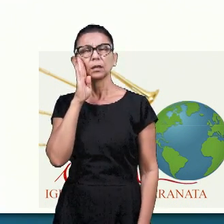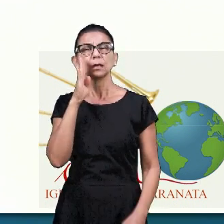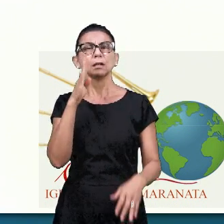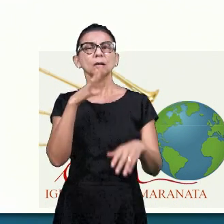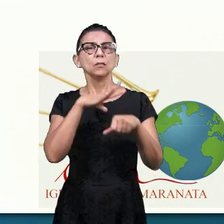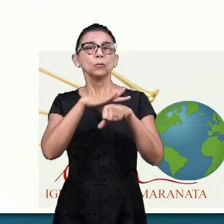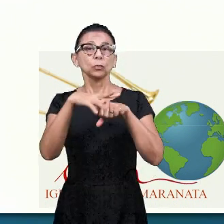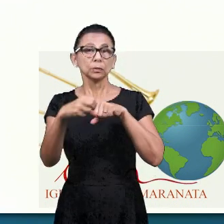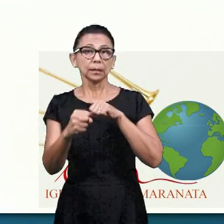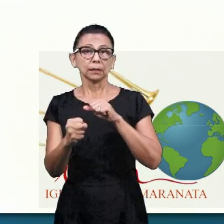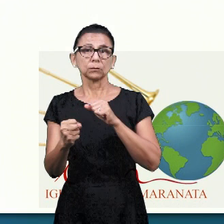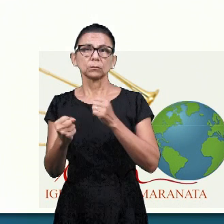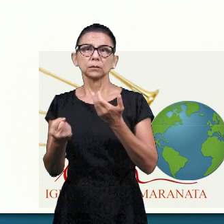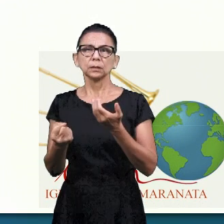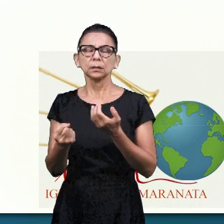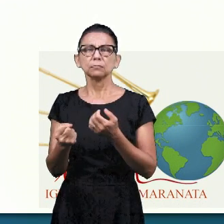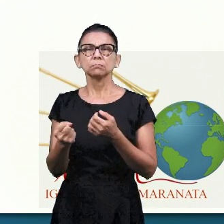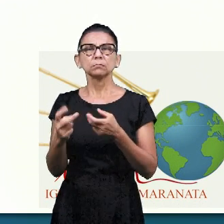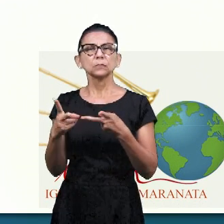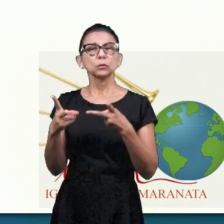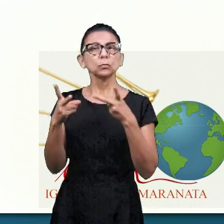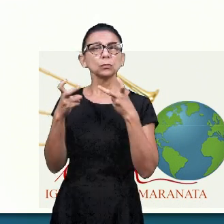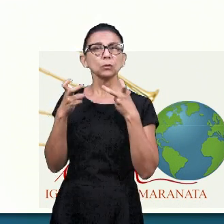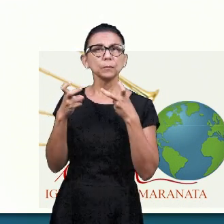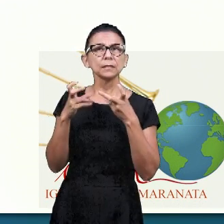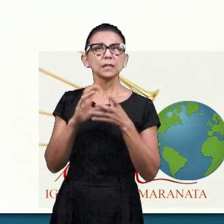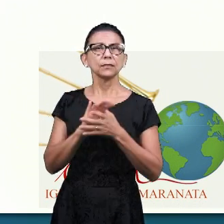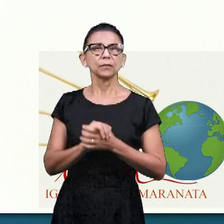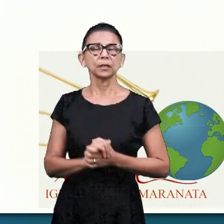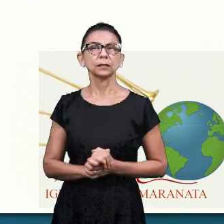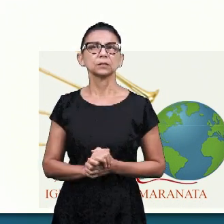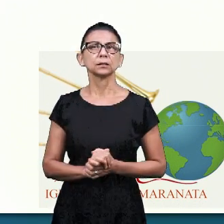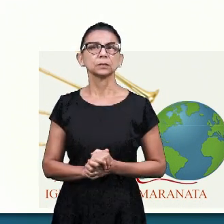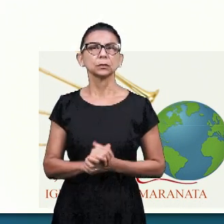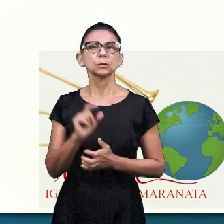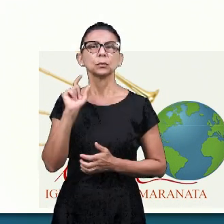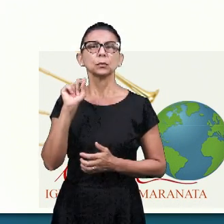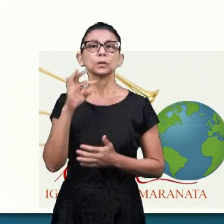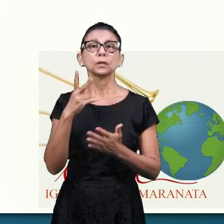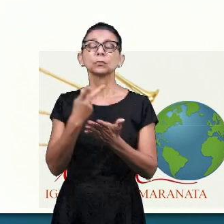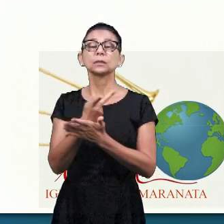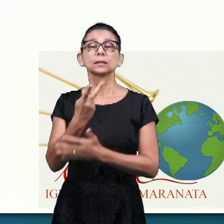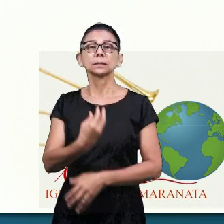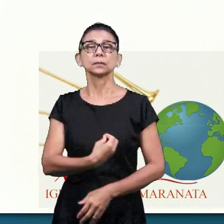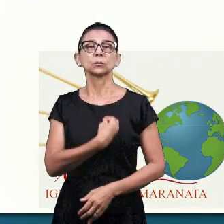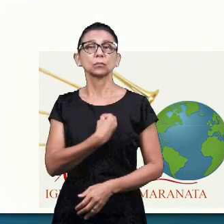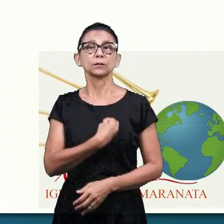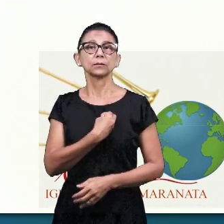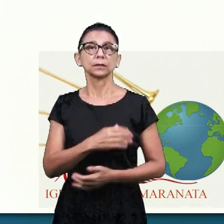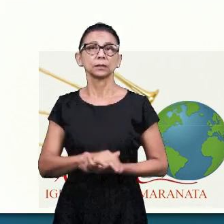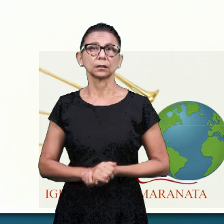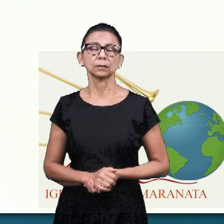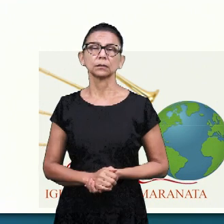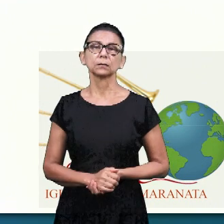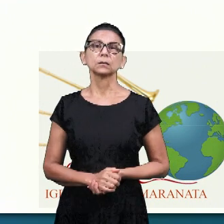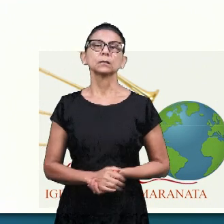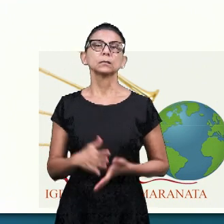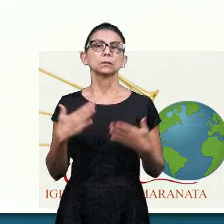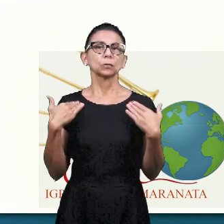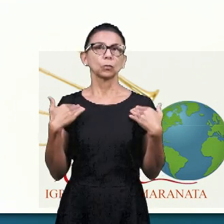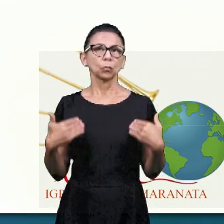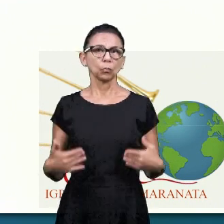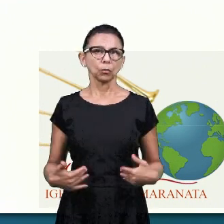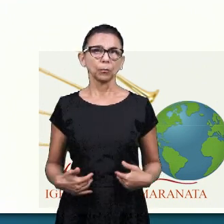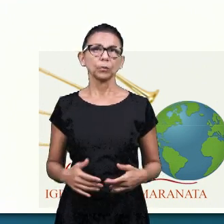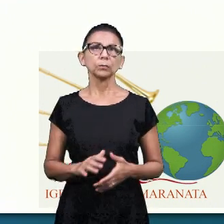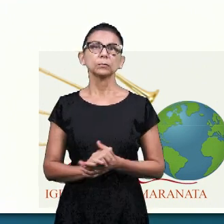Bartimée, une fois qu'il a été guéri par Jésus, en observant les aspects spirituels et physiques. L'aspect spirituel